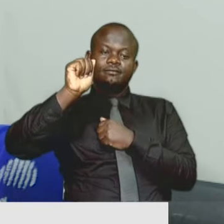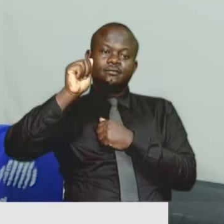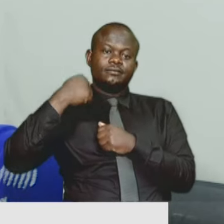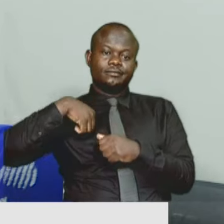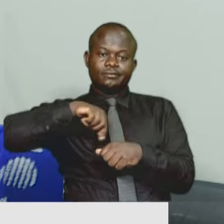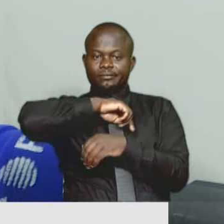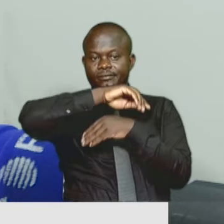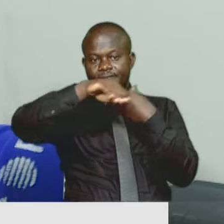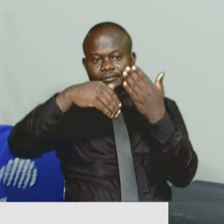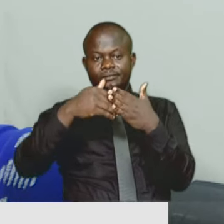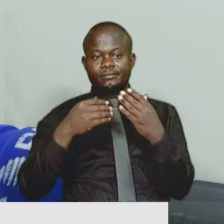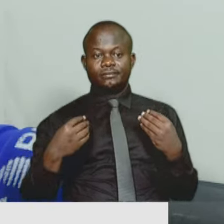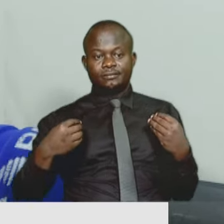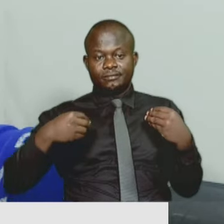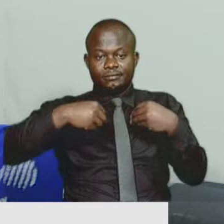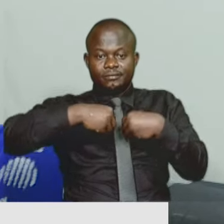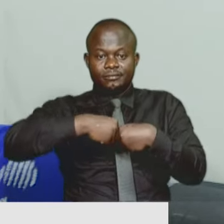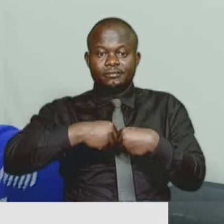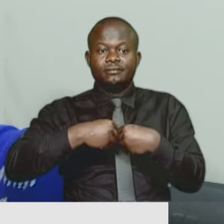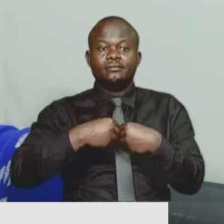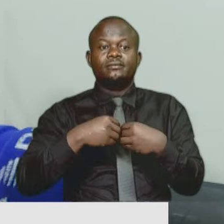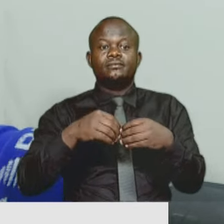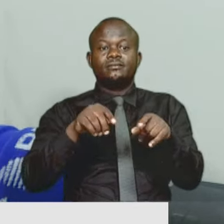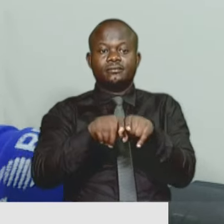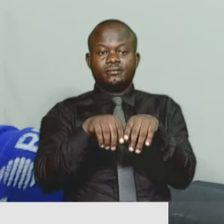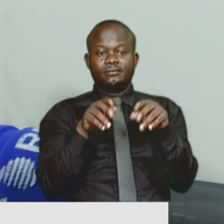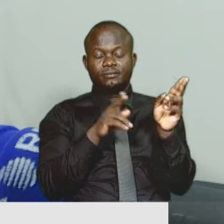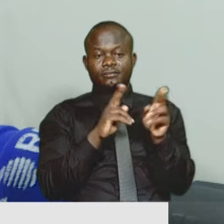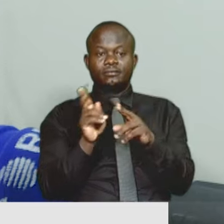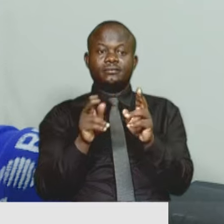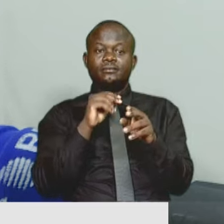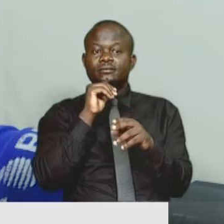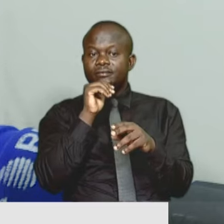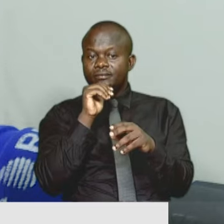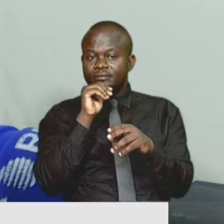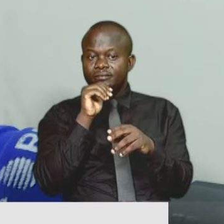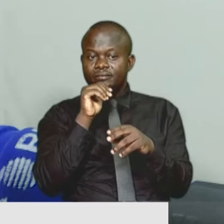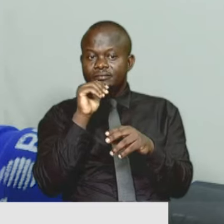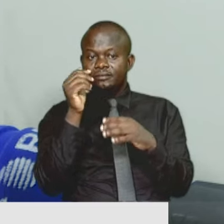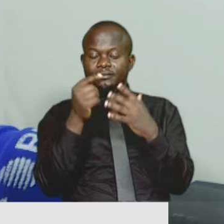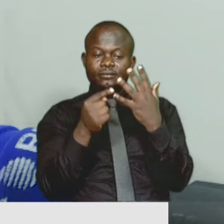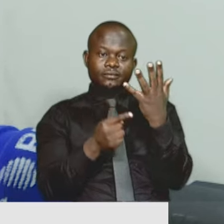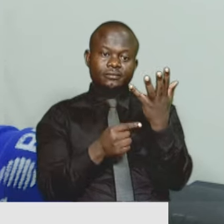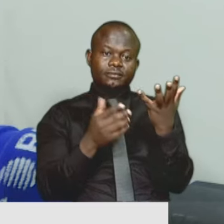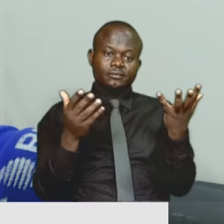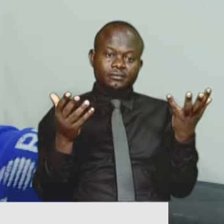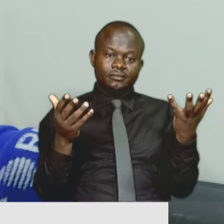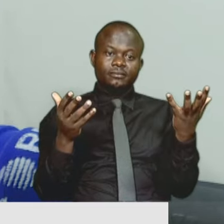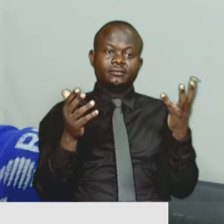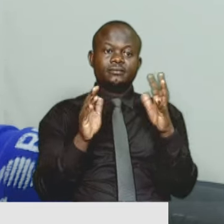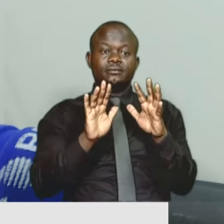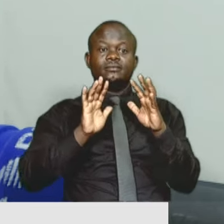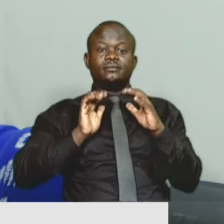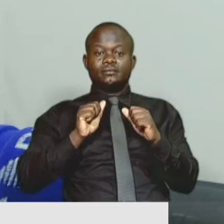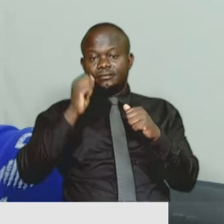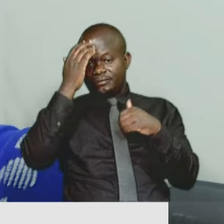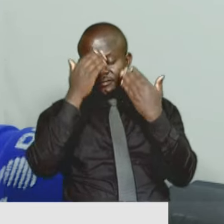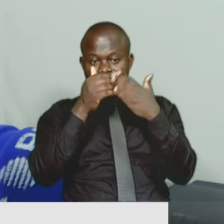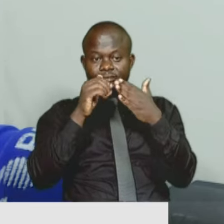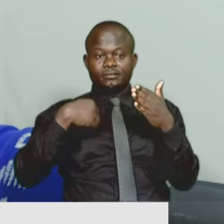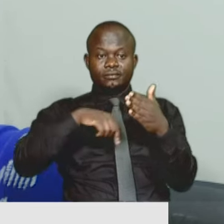tubatu twambaye nkuko twambaye gutya nta bya bindi byo kwirinda kubera